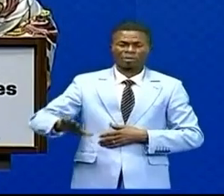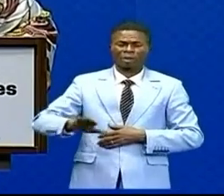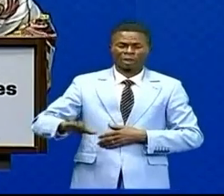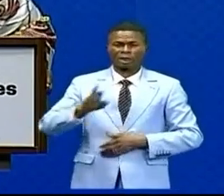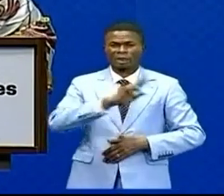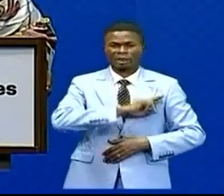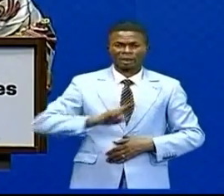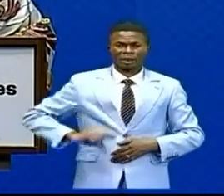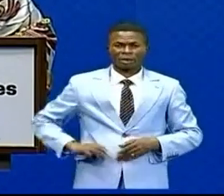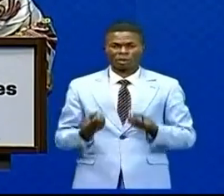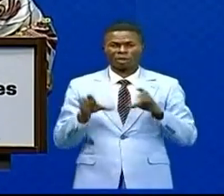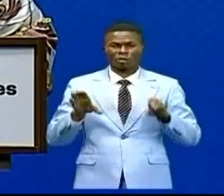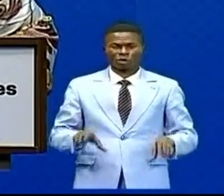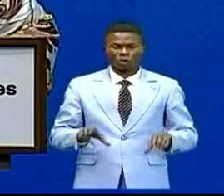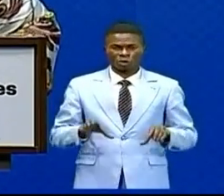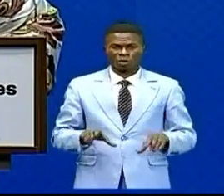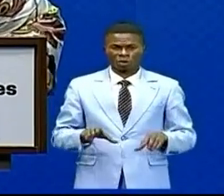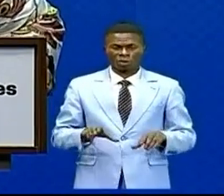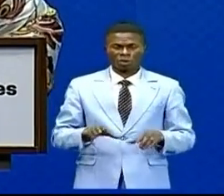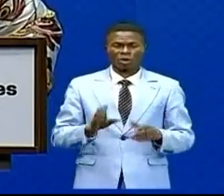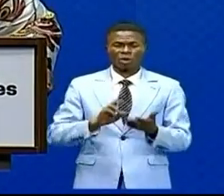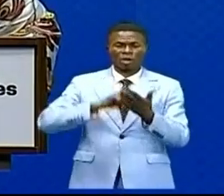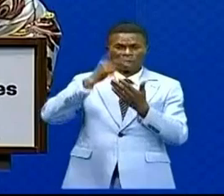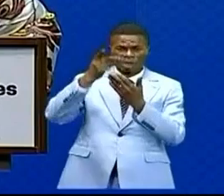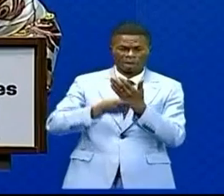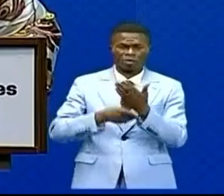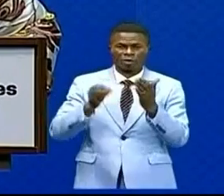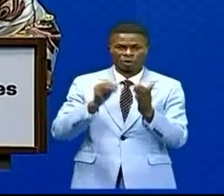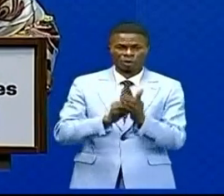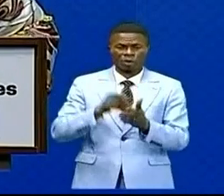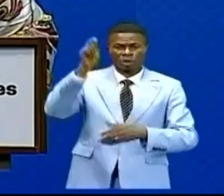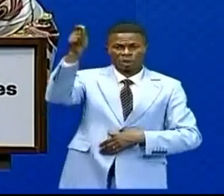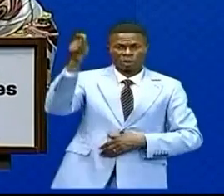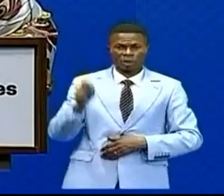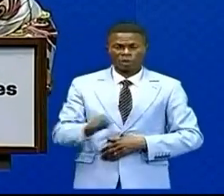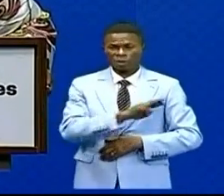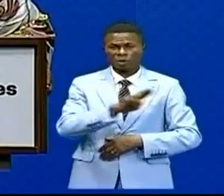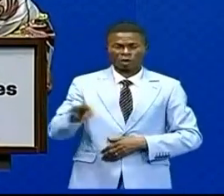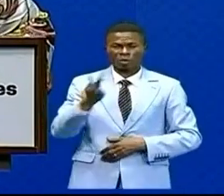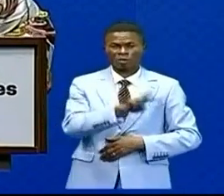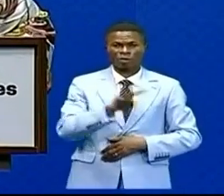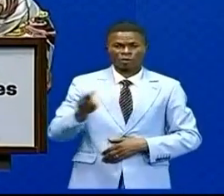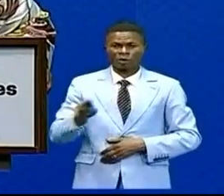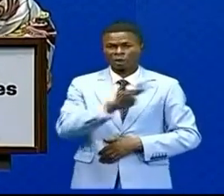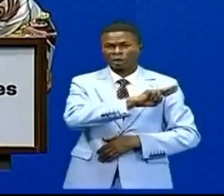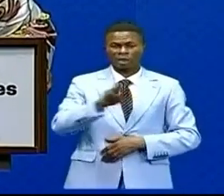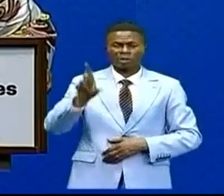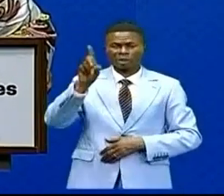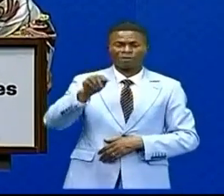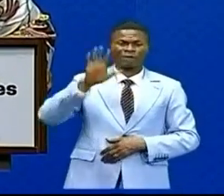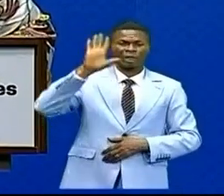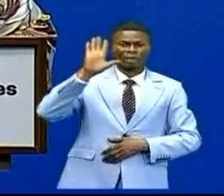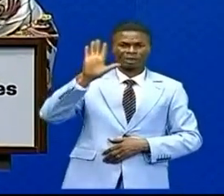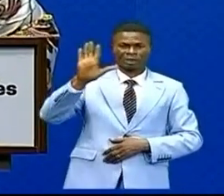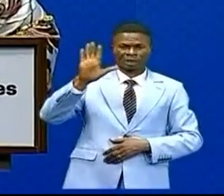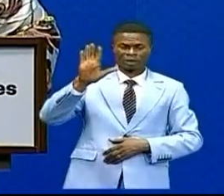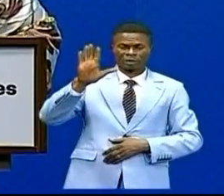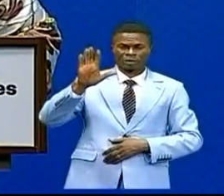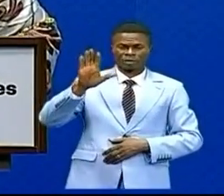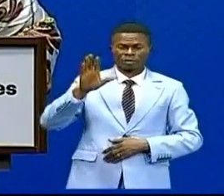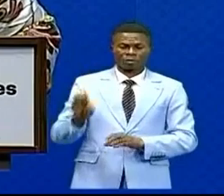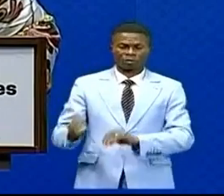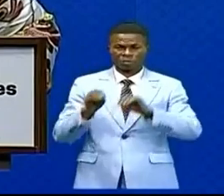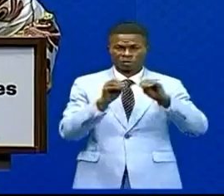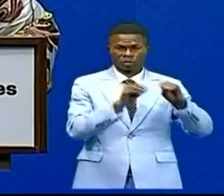Congo, la programmation militaire 2022-2025, la mise en